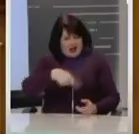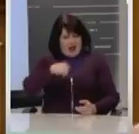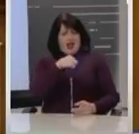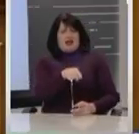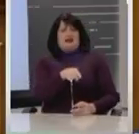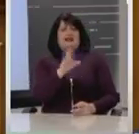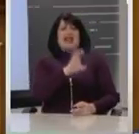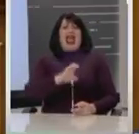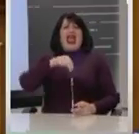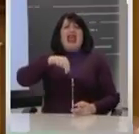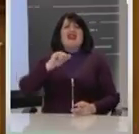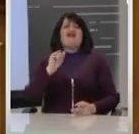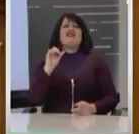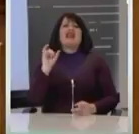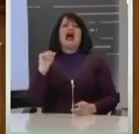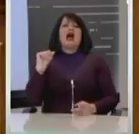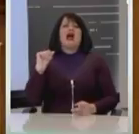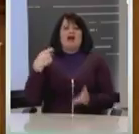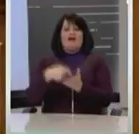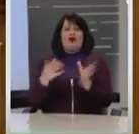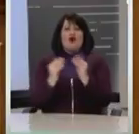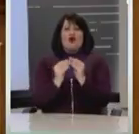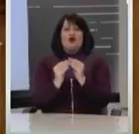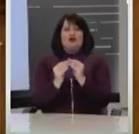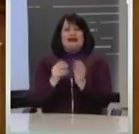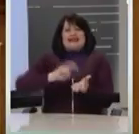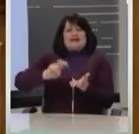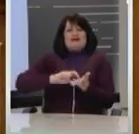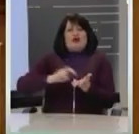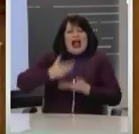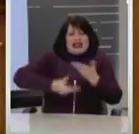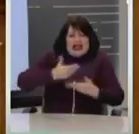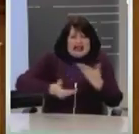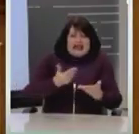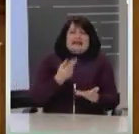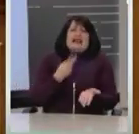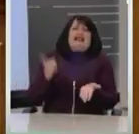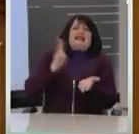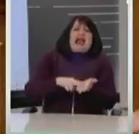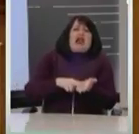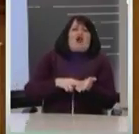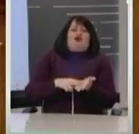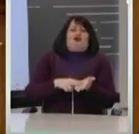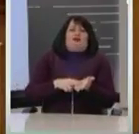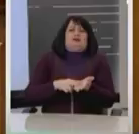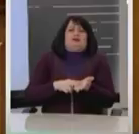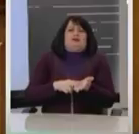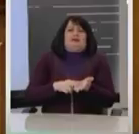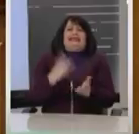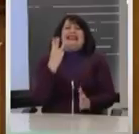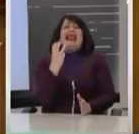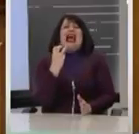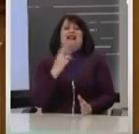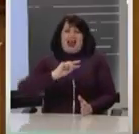τον έμφυα, εσείς φέρατε την εισφορά αλληλεγγύης, το τέλος επιδιδεύματος, 30 δις φόρους, να μην τους απαριθμίσω.